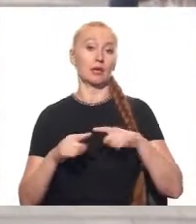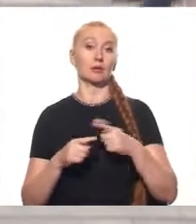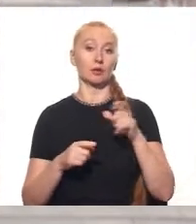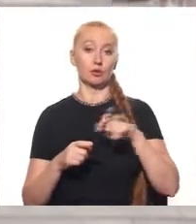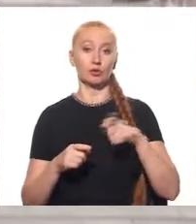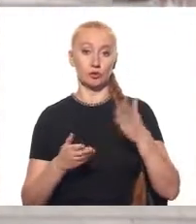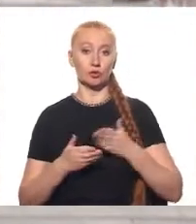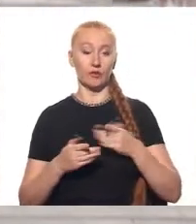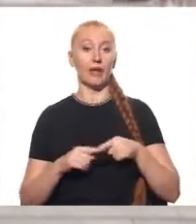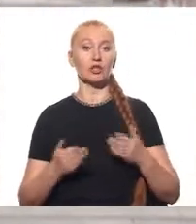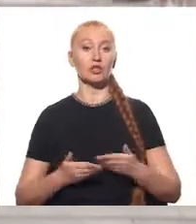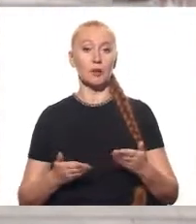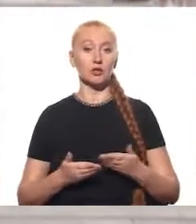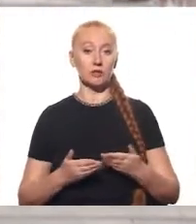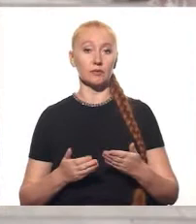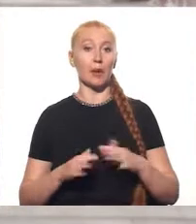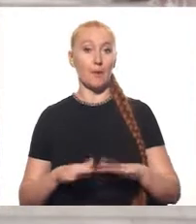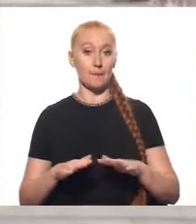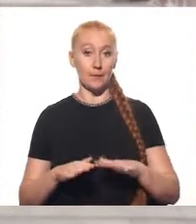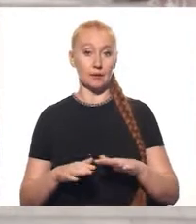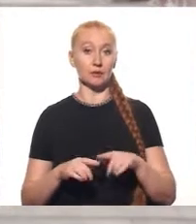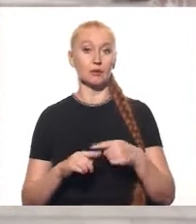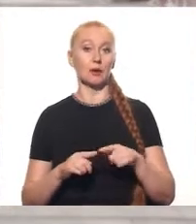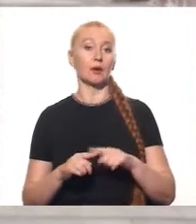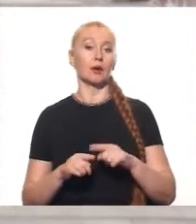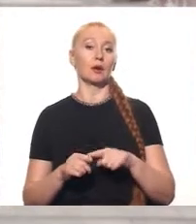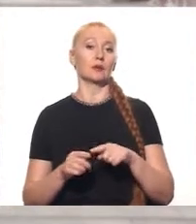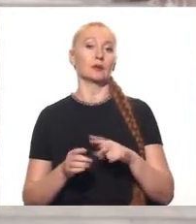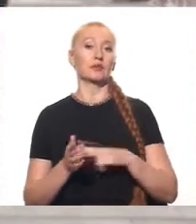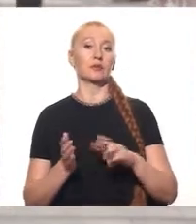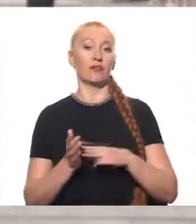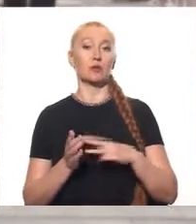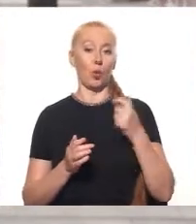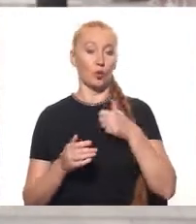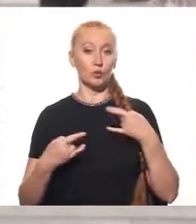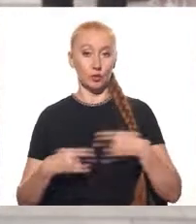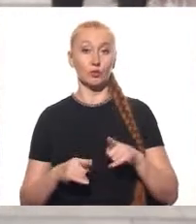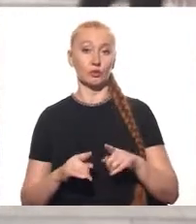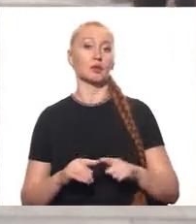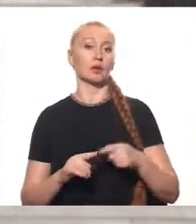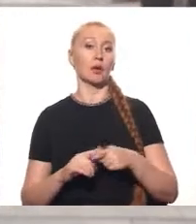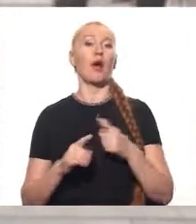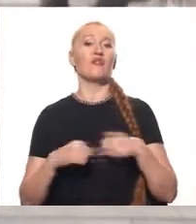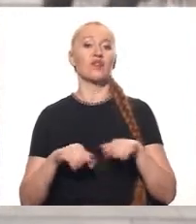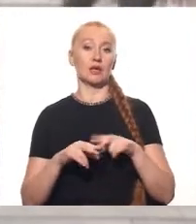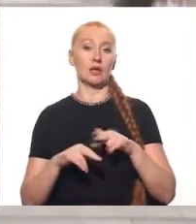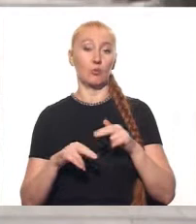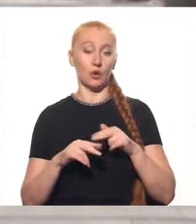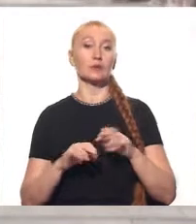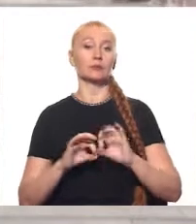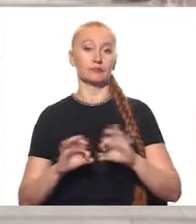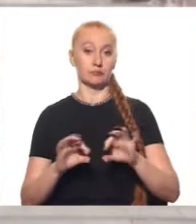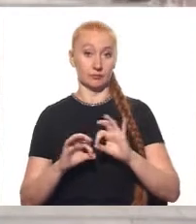Це мешканець місцевий 88-го року народження, який зараз доставлений до відділення поліції, не дає